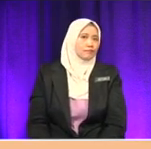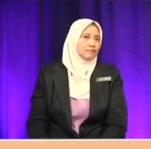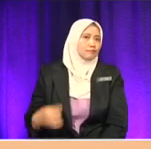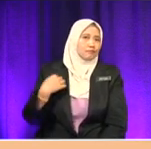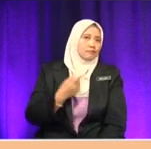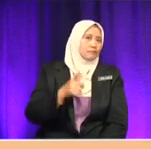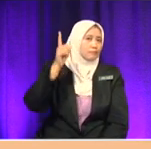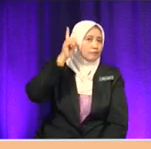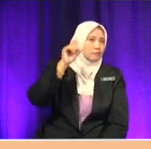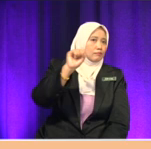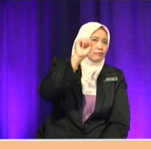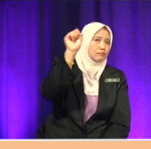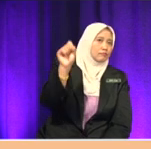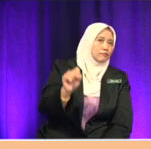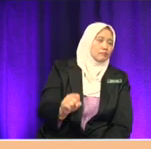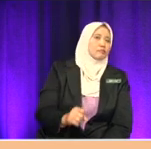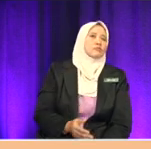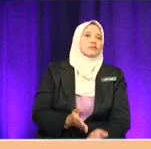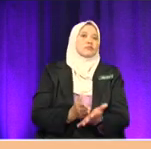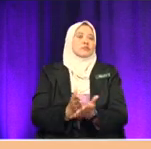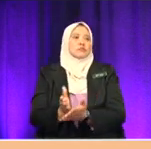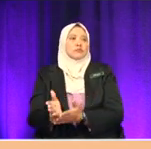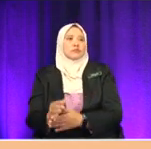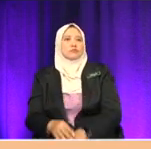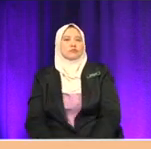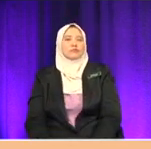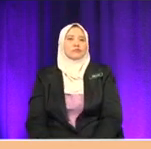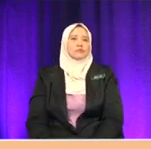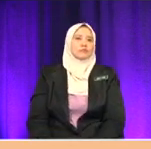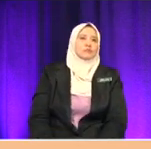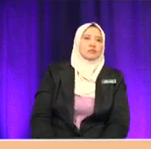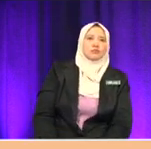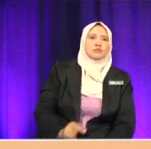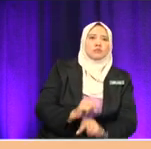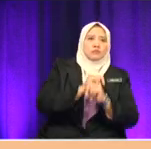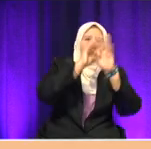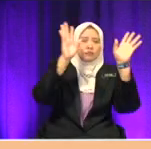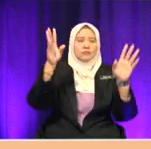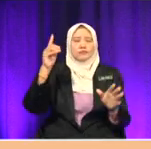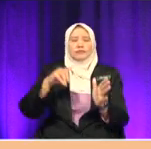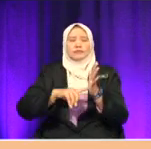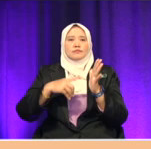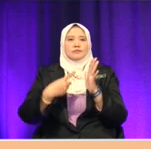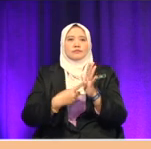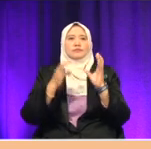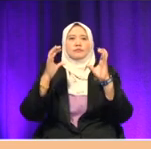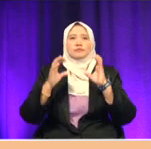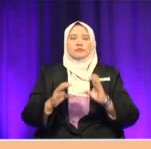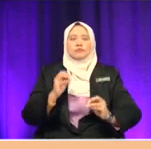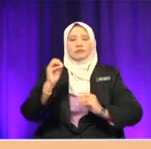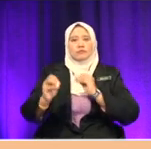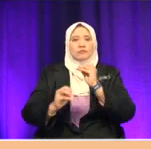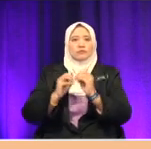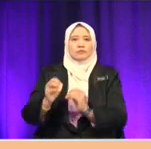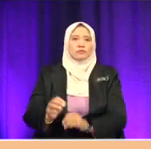seterusnya. Adakah ini soalan yang terakhir? Ya, Cikgu. Okey, nyatakan definisi secara operasi bagi bakteria. Ingat, jawab soalan